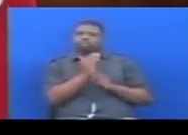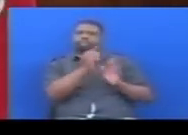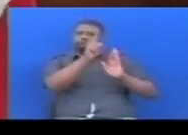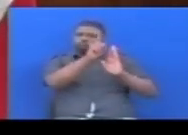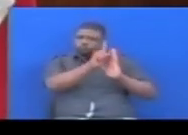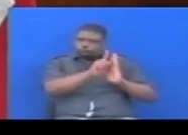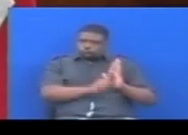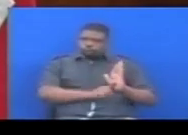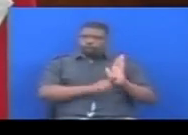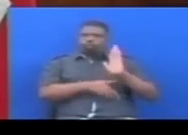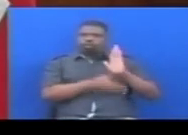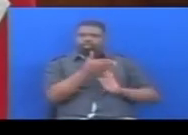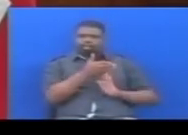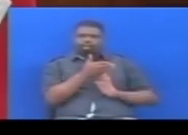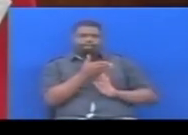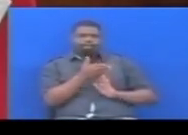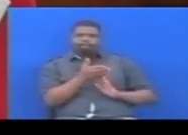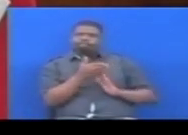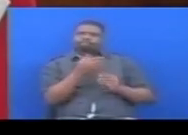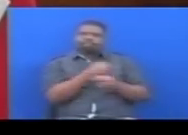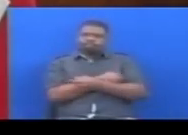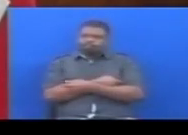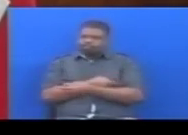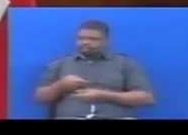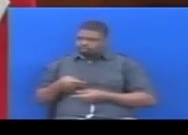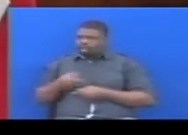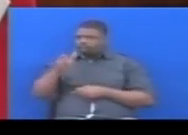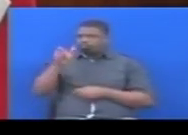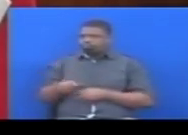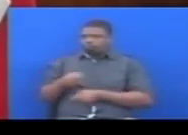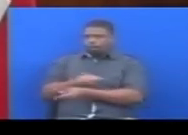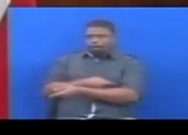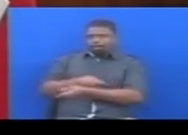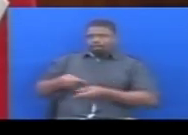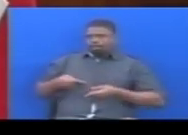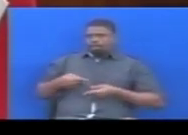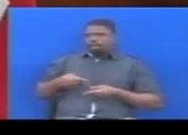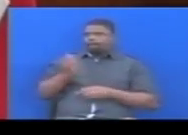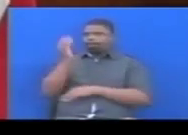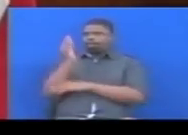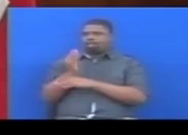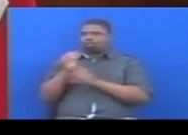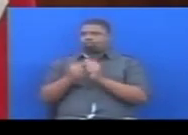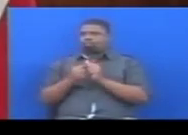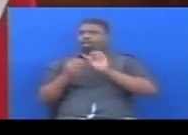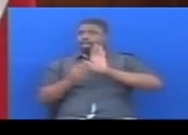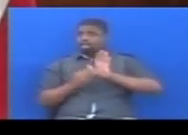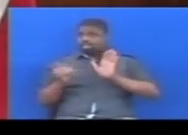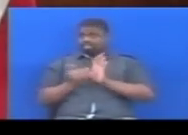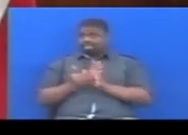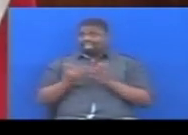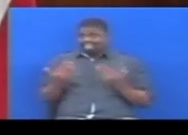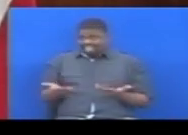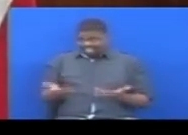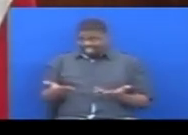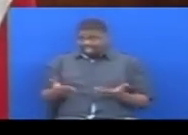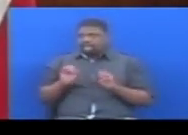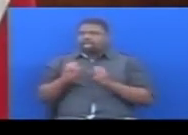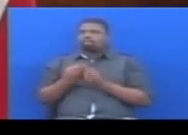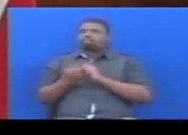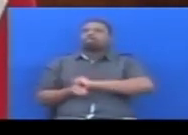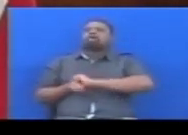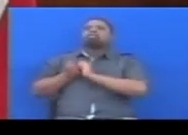sheria, sasa sheria inasema mtu atapimwa ni mtu mzima mwenye miaka 18 na atapimwa kwenye vituo vya kutolea huduma za